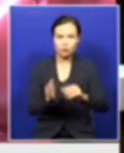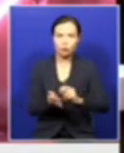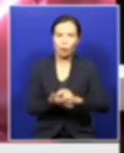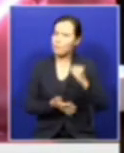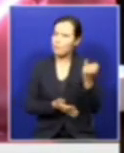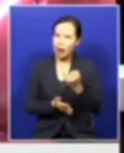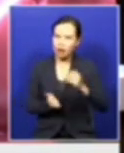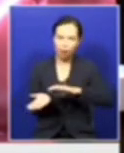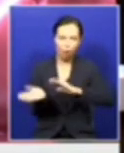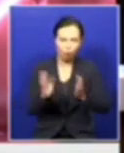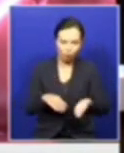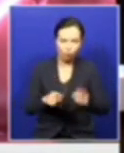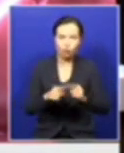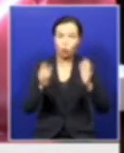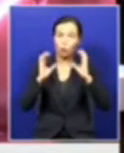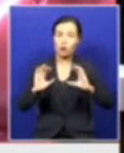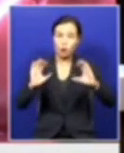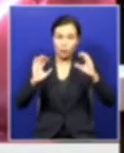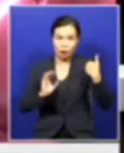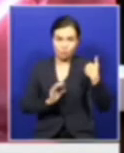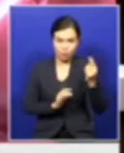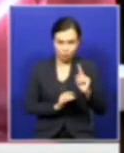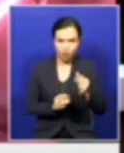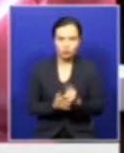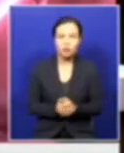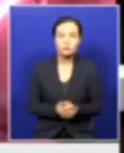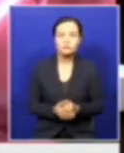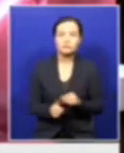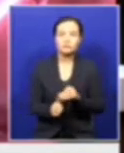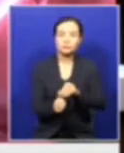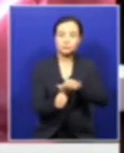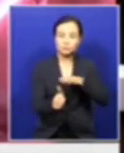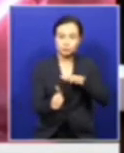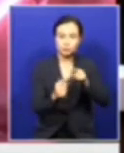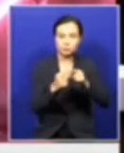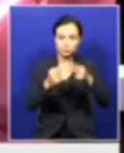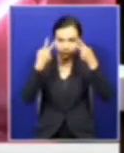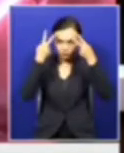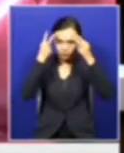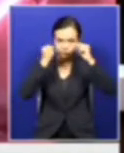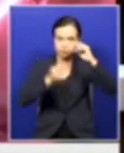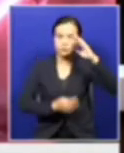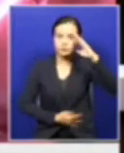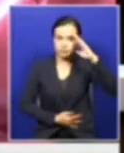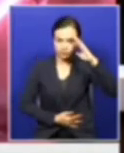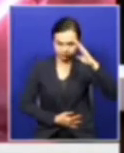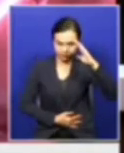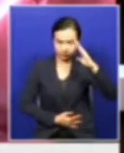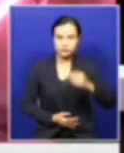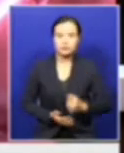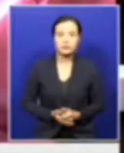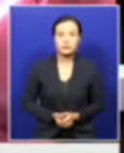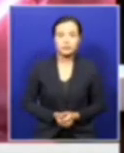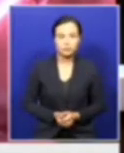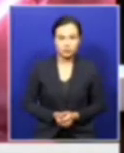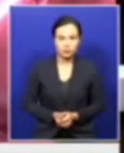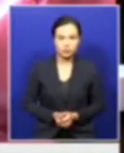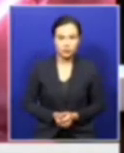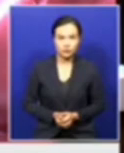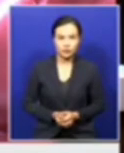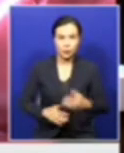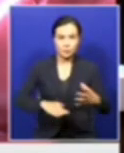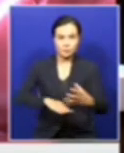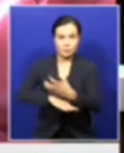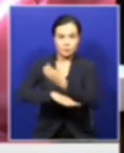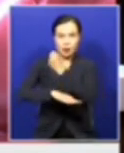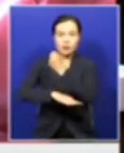ของรัฐบาลนี้โดยการนำของพลเอกประยุทธ์จันทร์โอชานายกรัฐมนตรีที่เกิดจากการปฏิวัติรัฐ